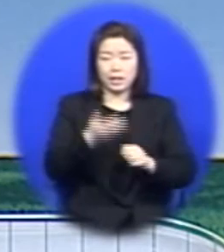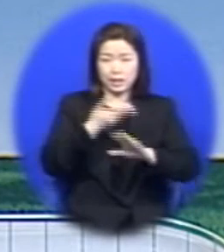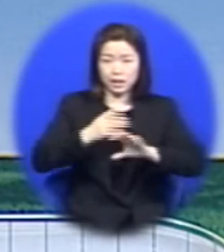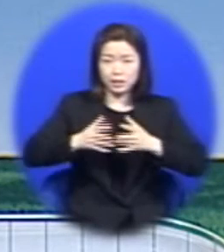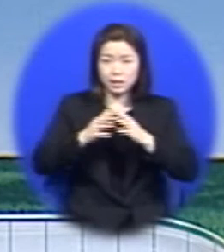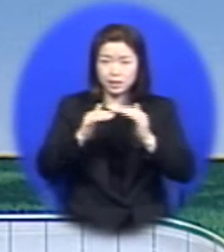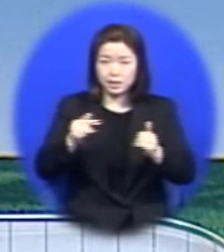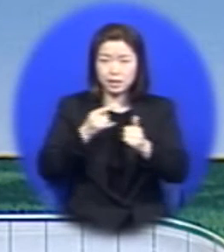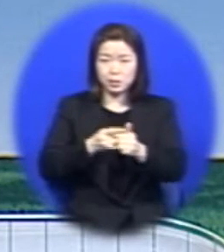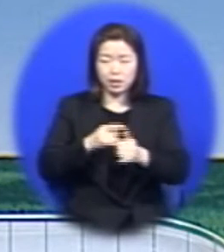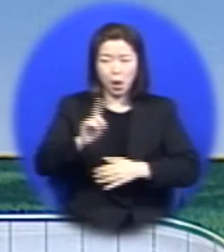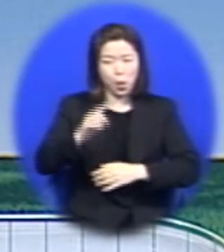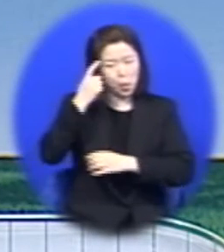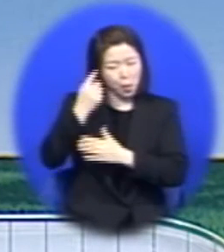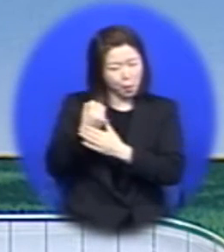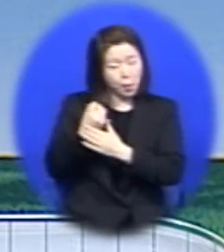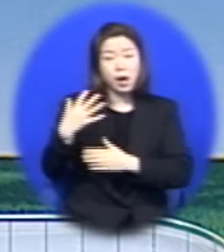이방인에 대한 어떤 편견을 가지고